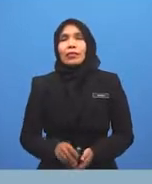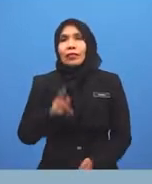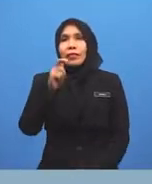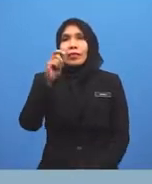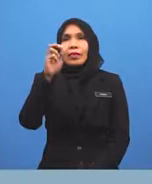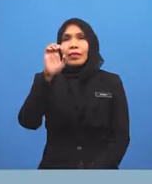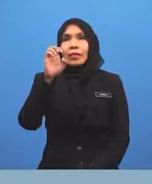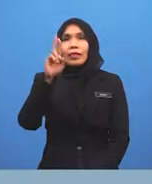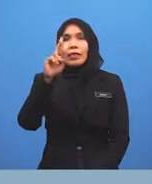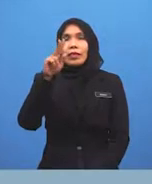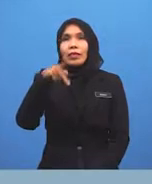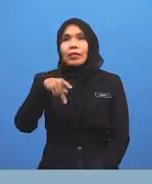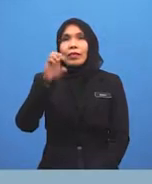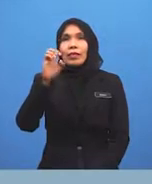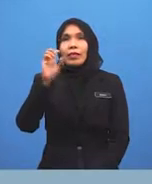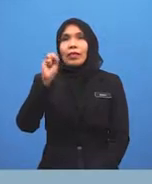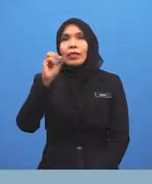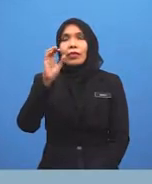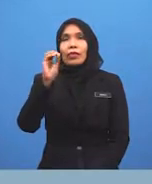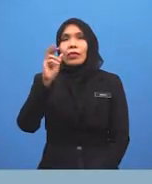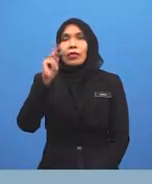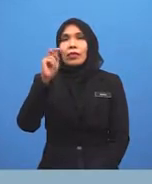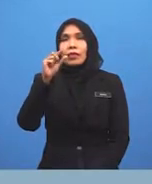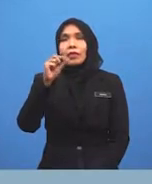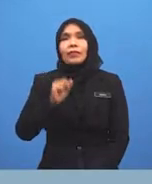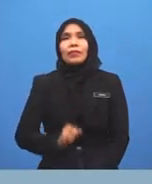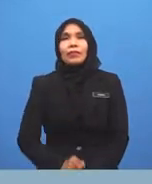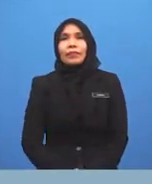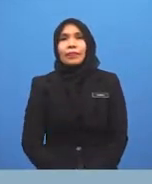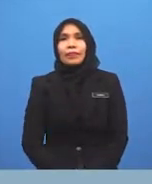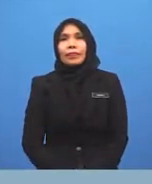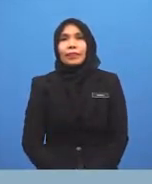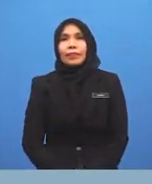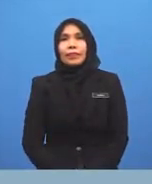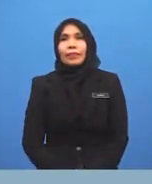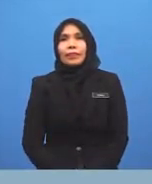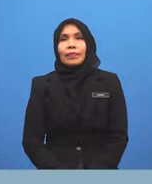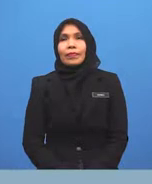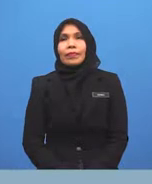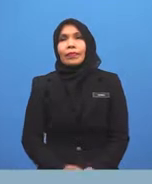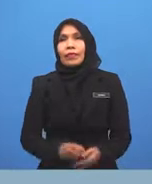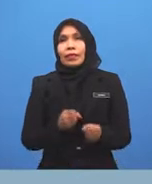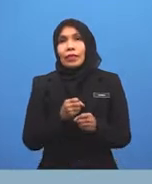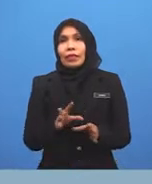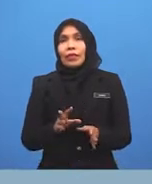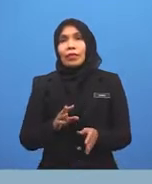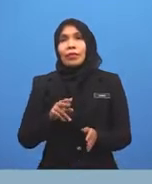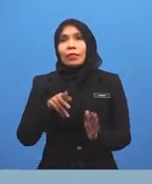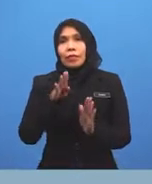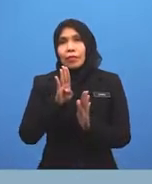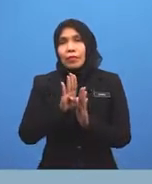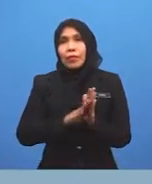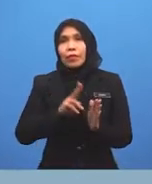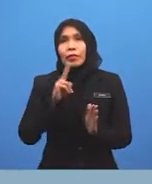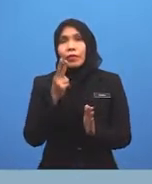arah kanan mengikut arah pergerakan arus. Setelah berpusing, gegelung wayar